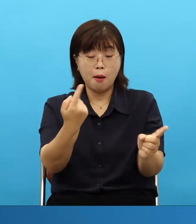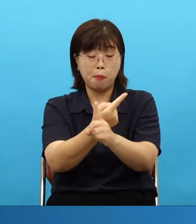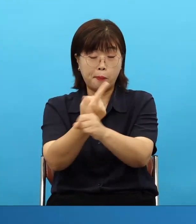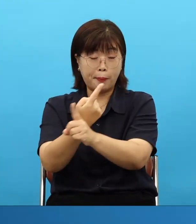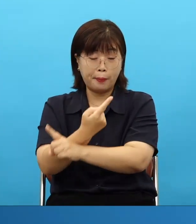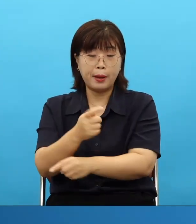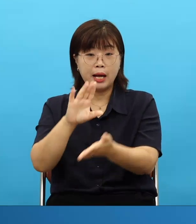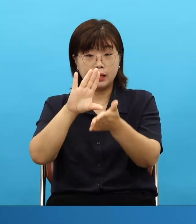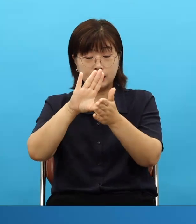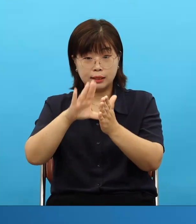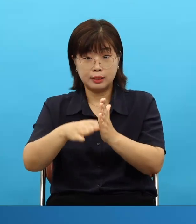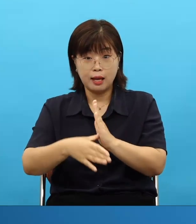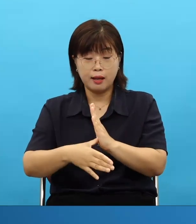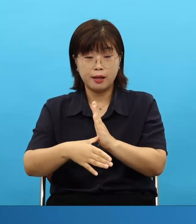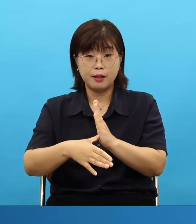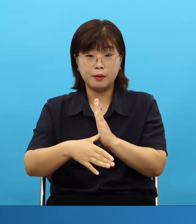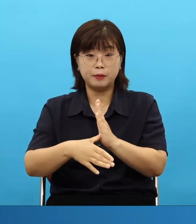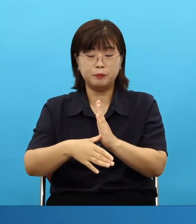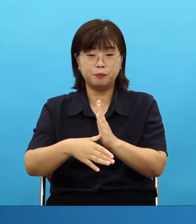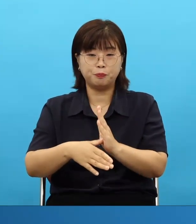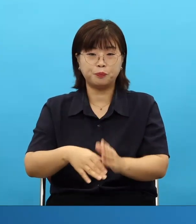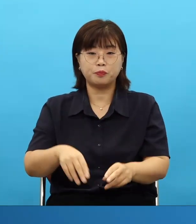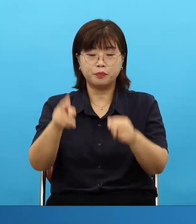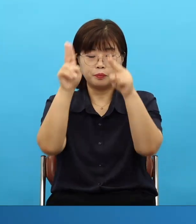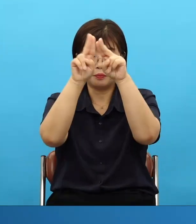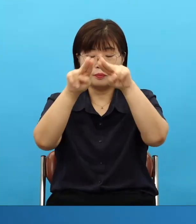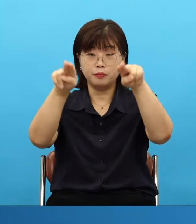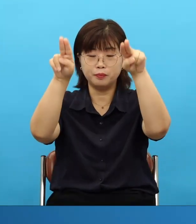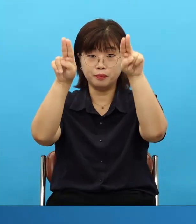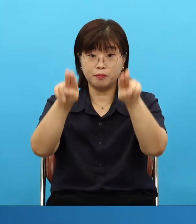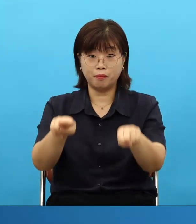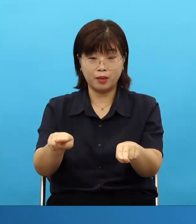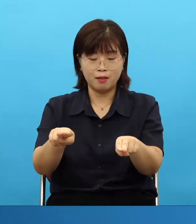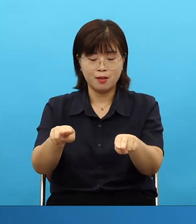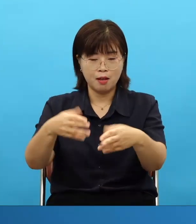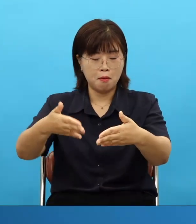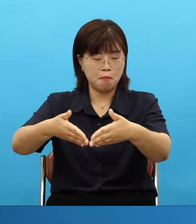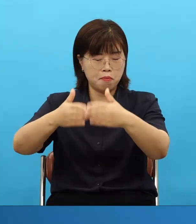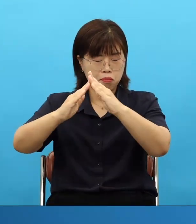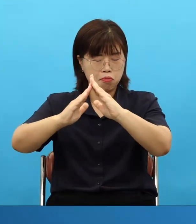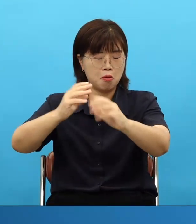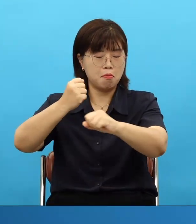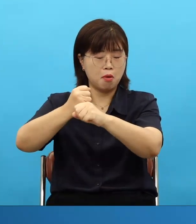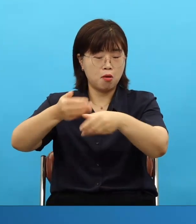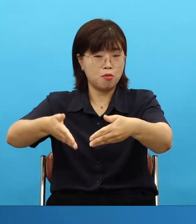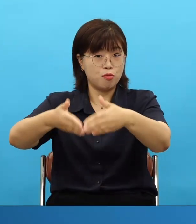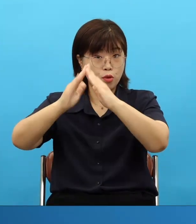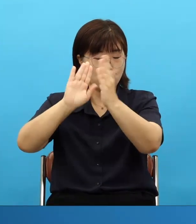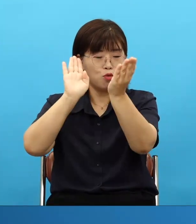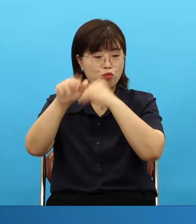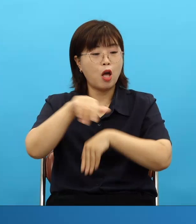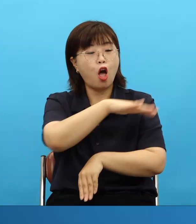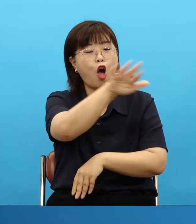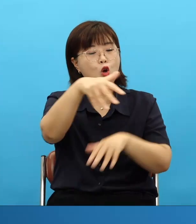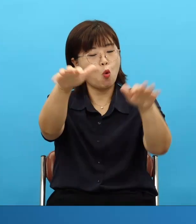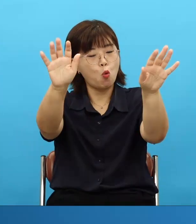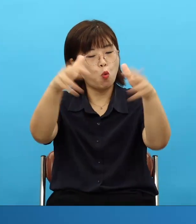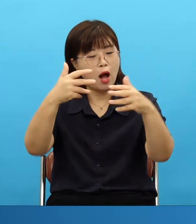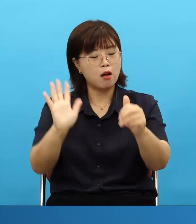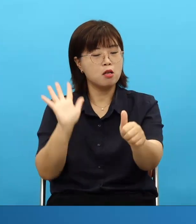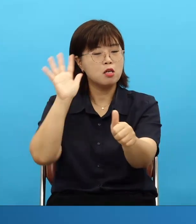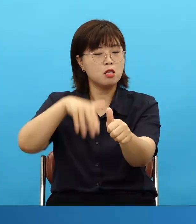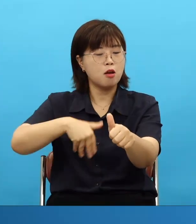very noteworthy also. 신사를 만들어 놓고 절해라는 거예요. Because what they did was they raised up these pagan shrines and they made people 근데 go 이제 to bow before